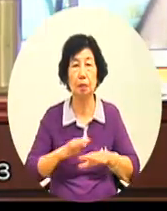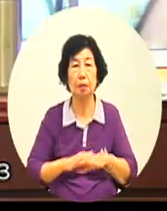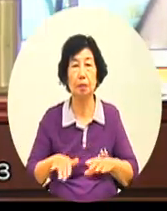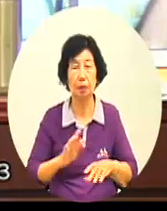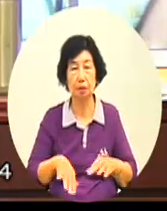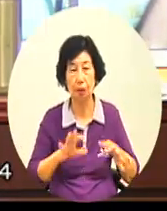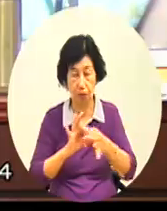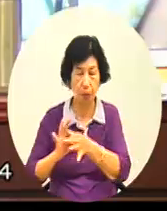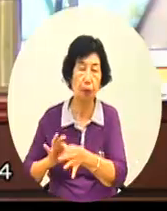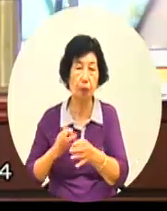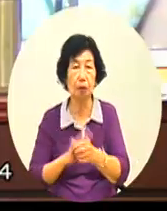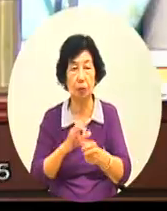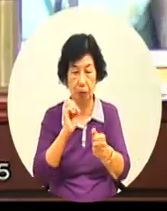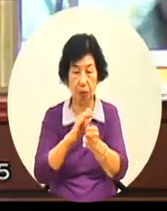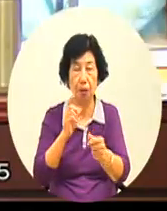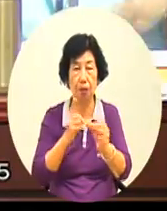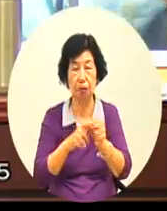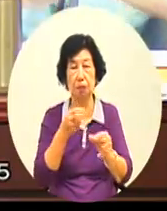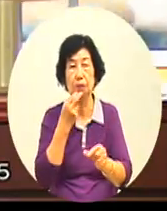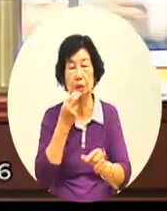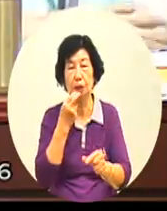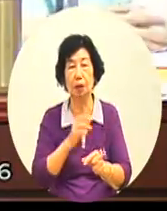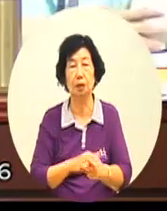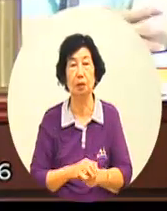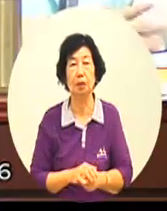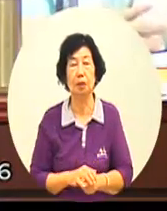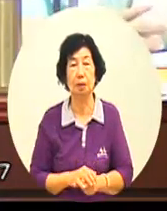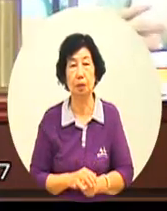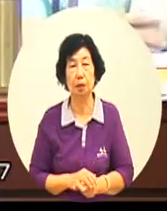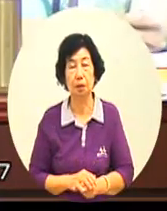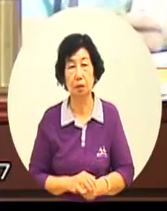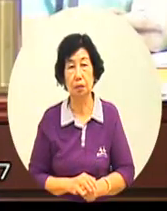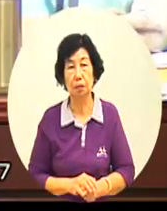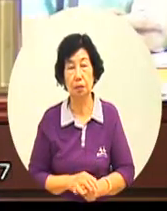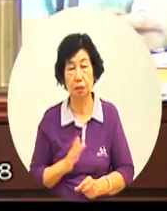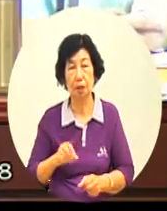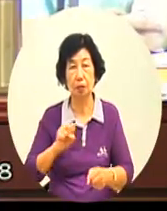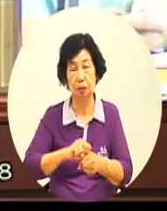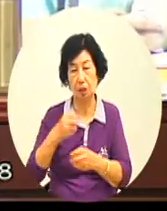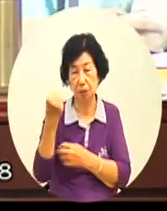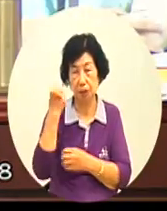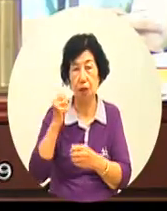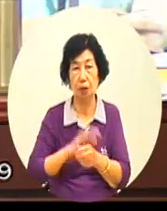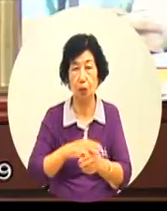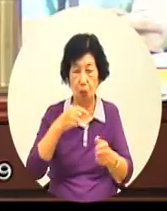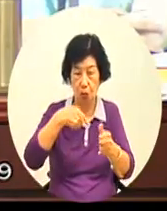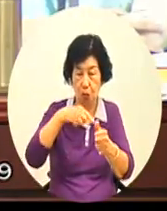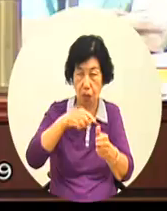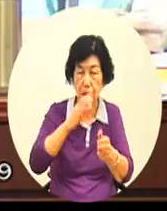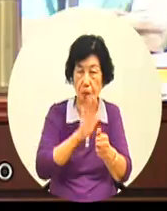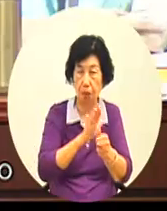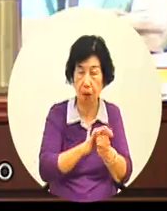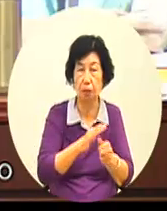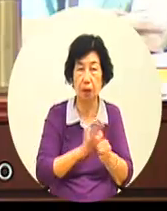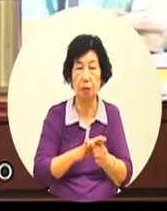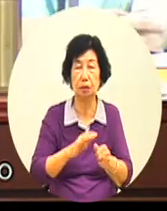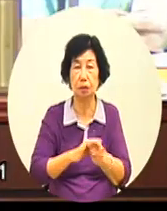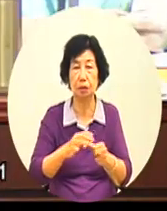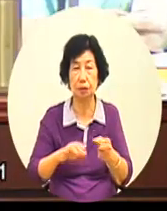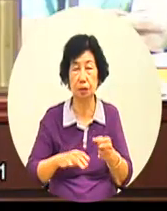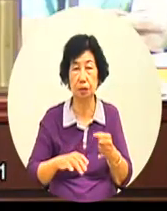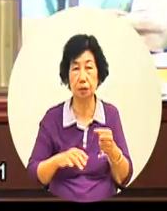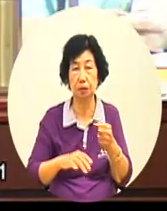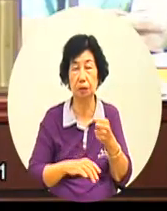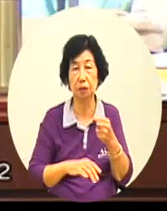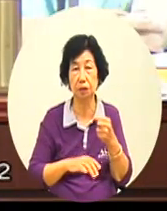反映。那其实我们都不断地加强辅导跟法令的宣导。刚刚议员所提到